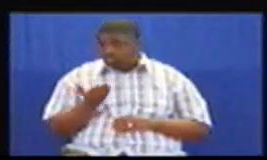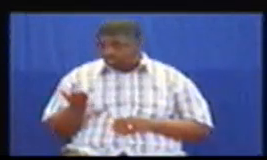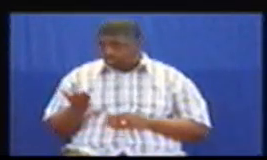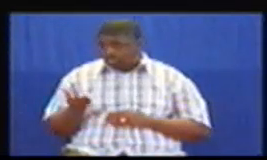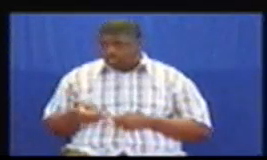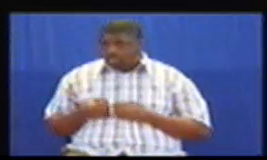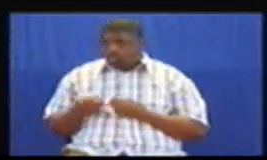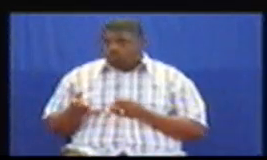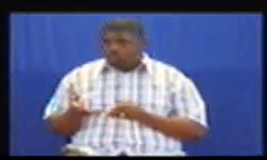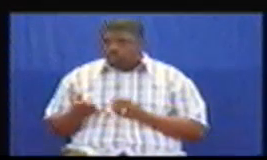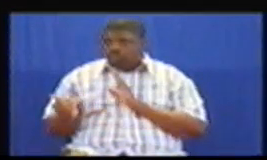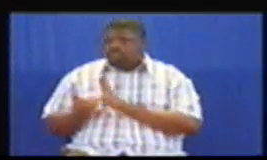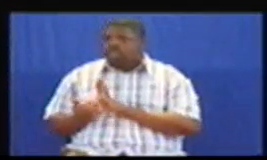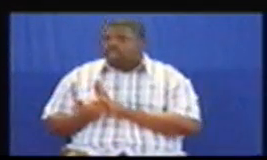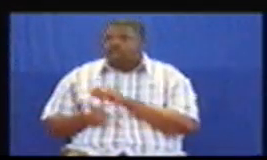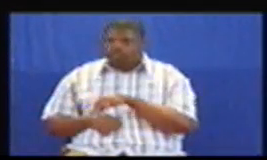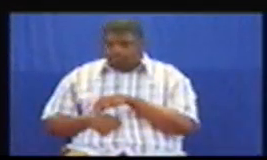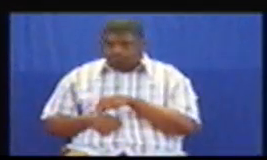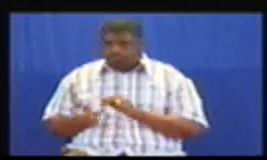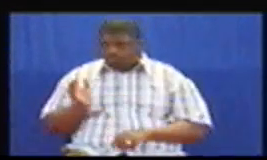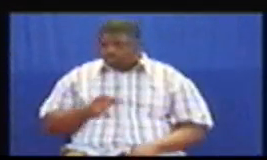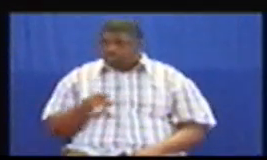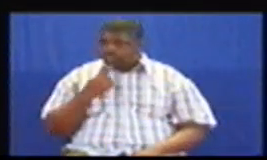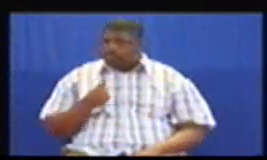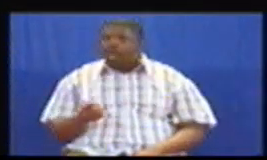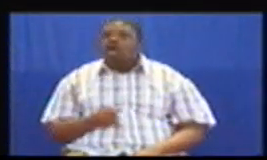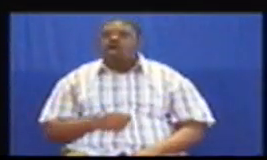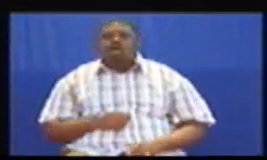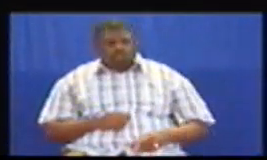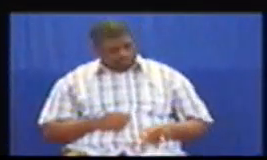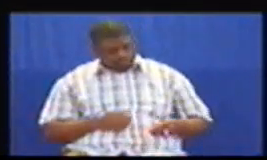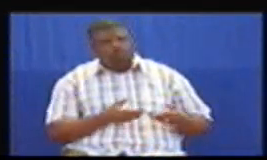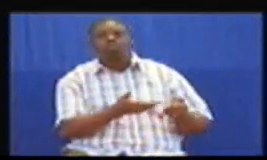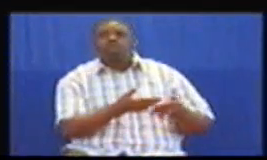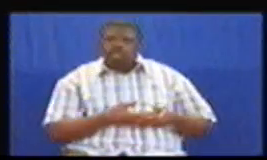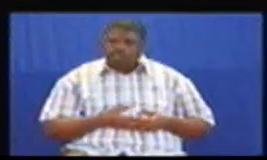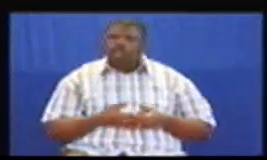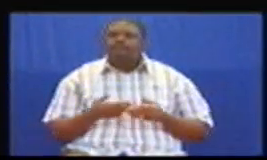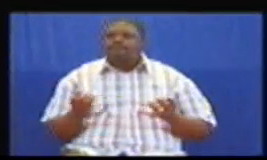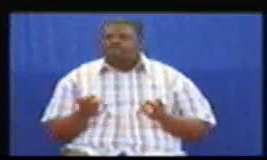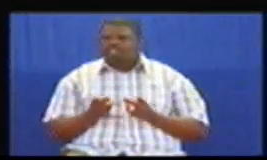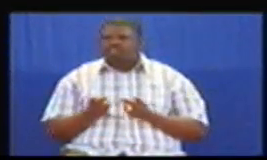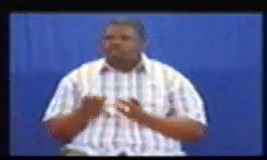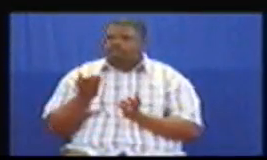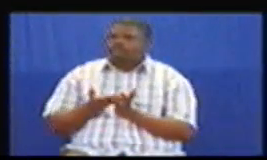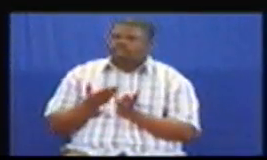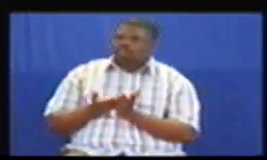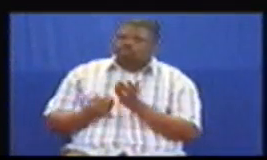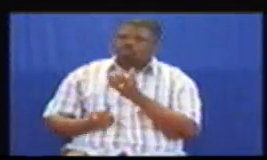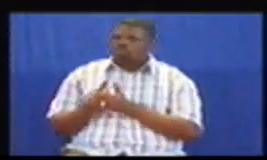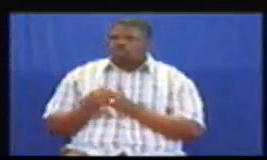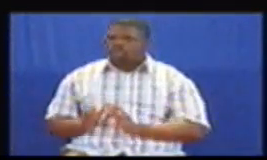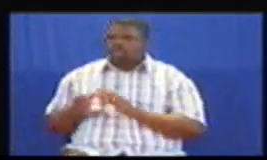na sheria. Na nimalizie tu kwa kusema pia kwamba tumepokea pia mapendekezo ya kutoka